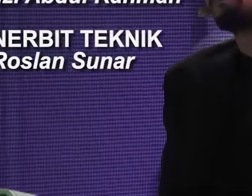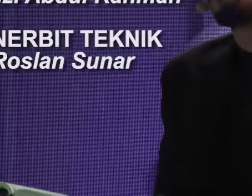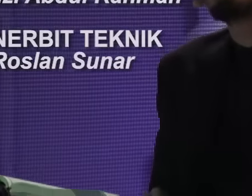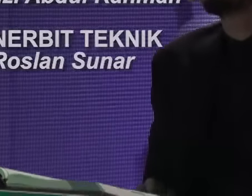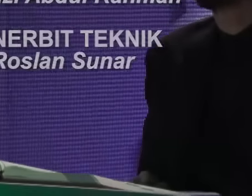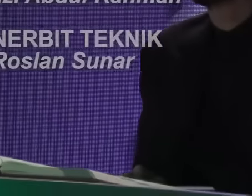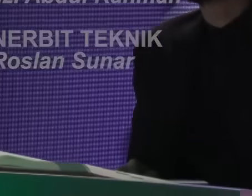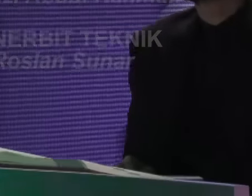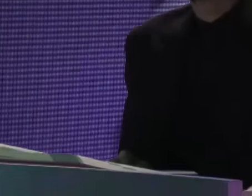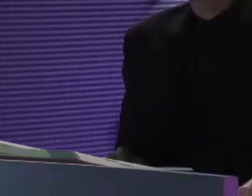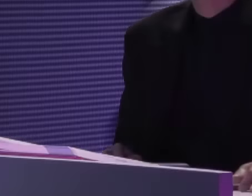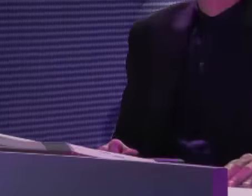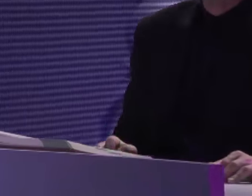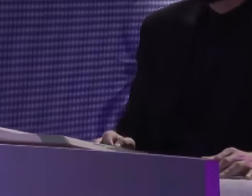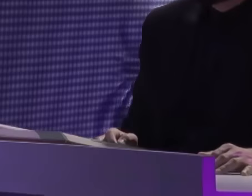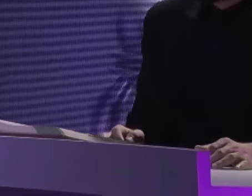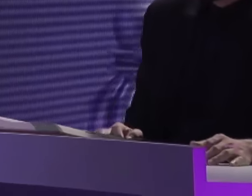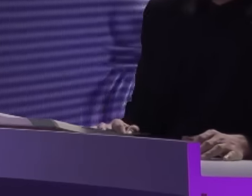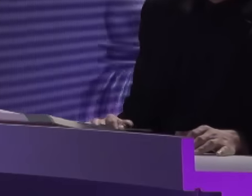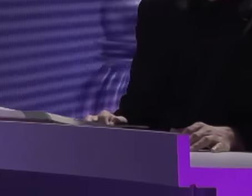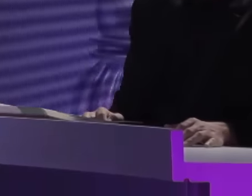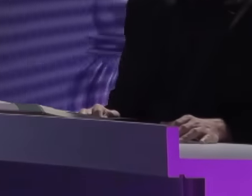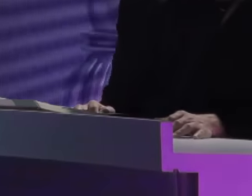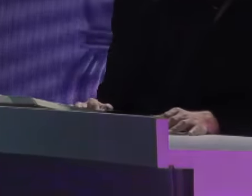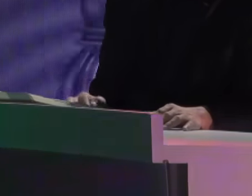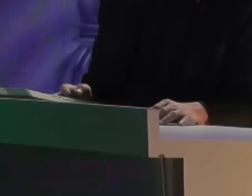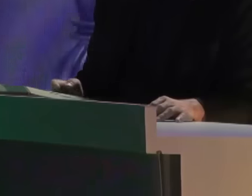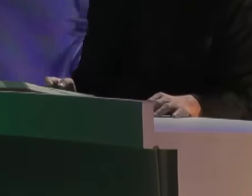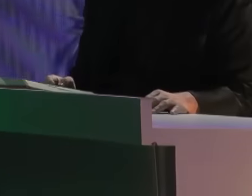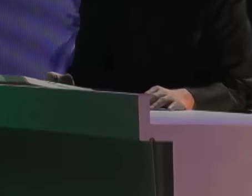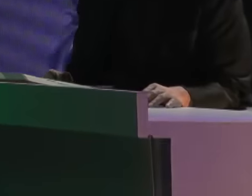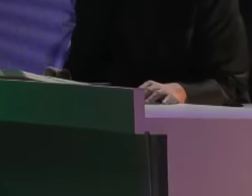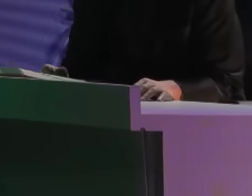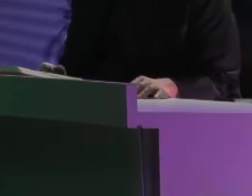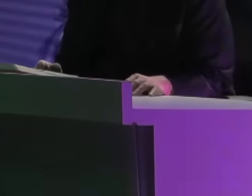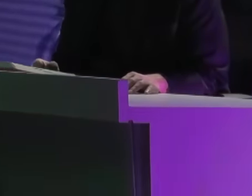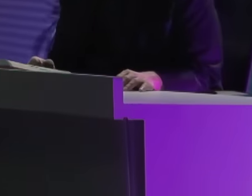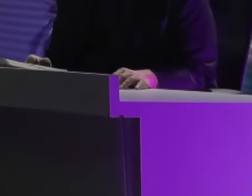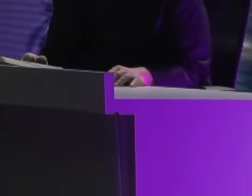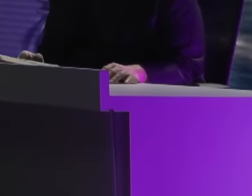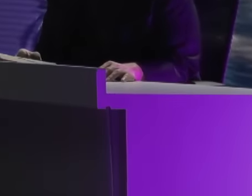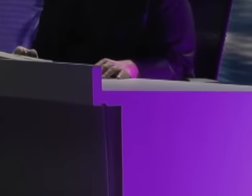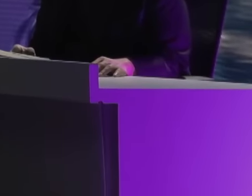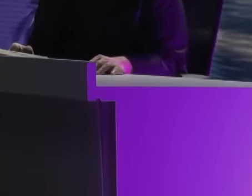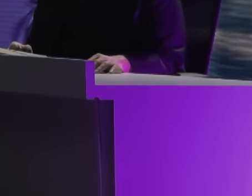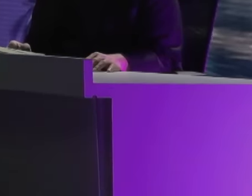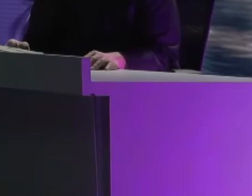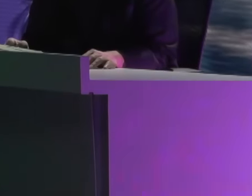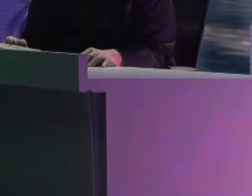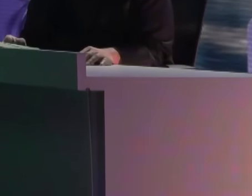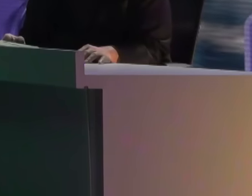jahilna warzuqna tilawatahu.